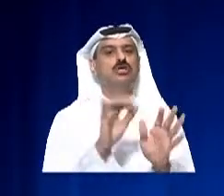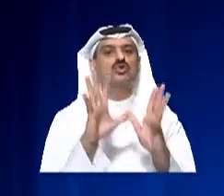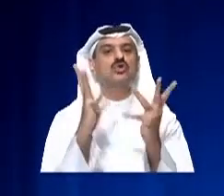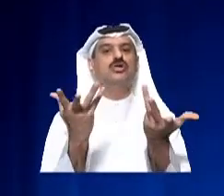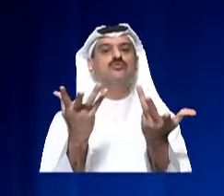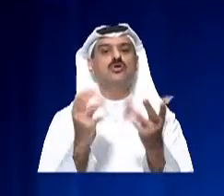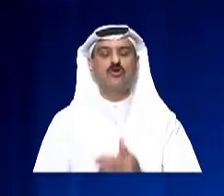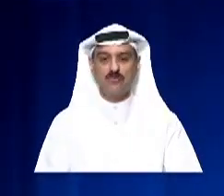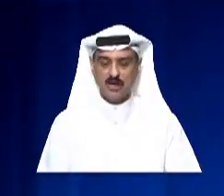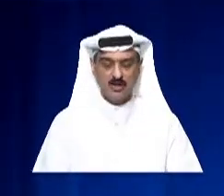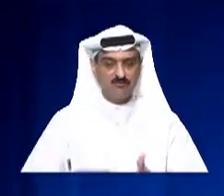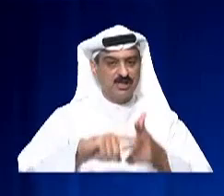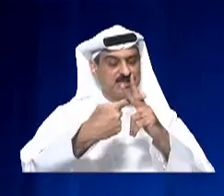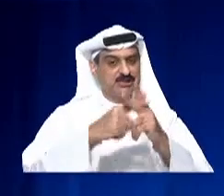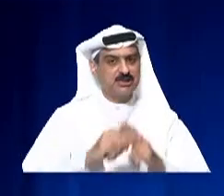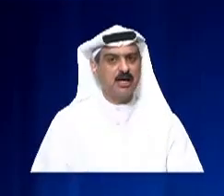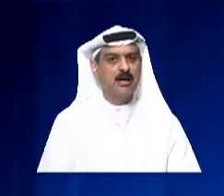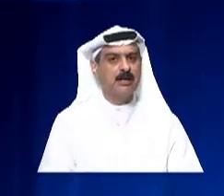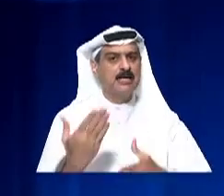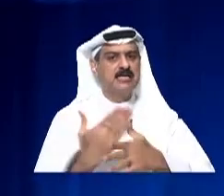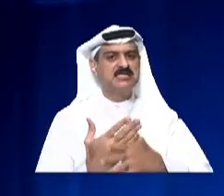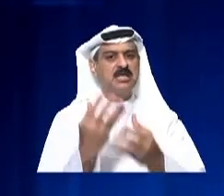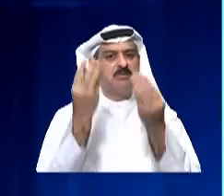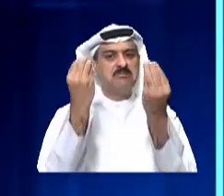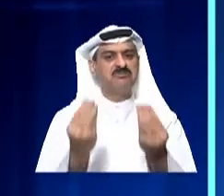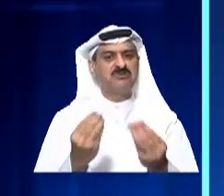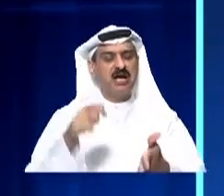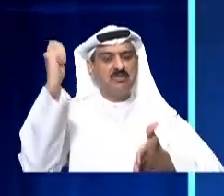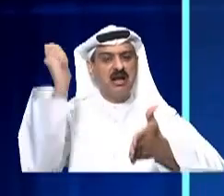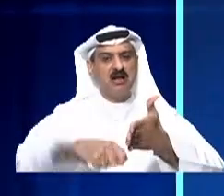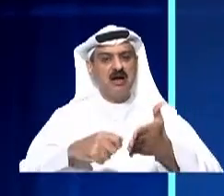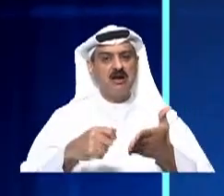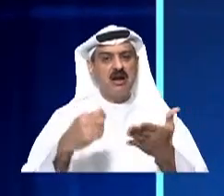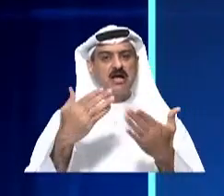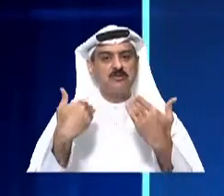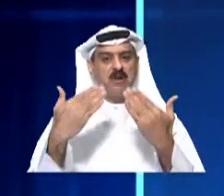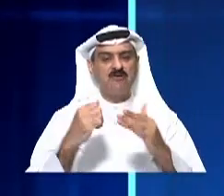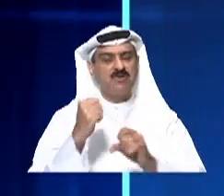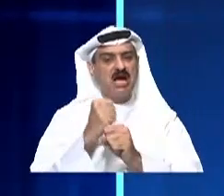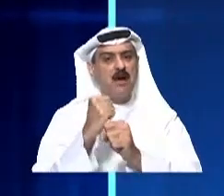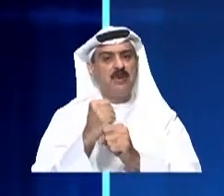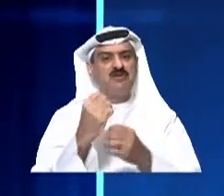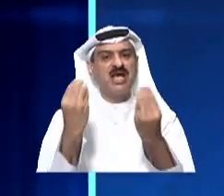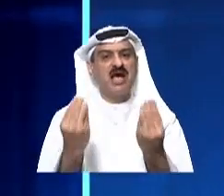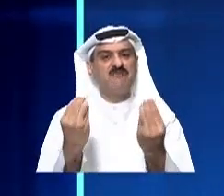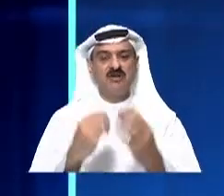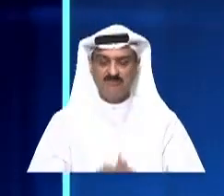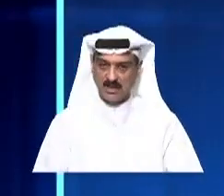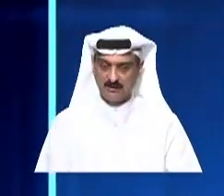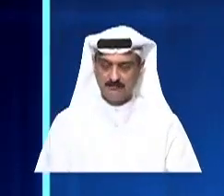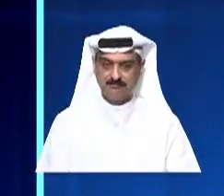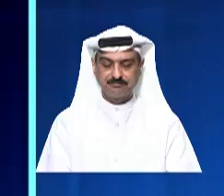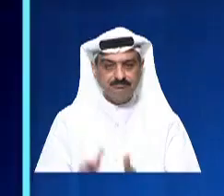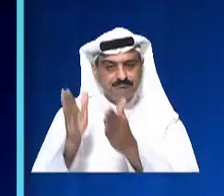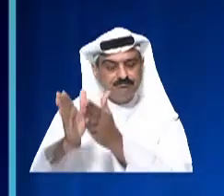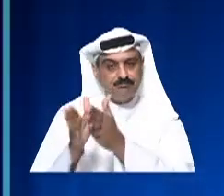للصناعة بشأن التراخي بتنفيذ القرارات الصادرة من مجلس الوزراء المتعلقة